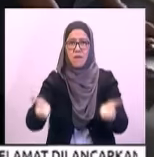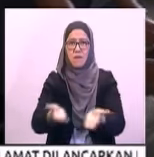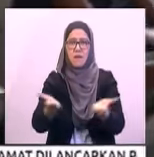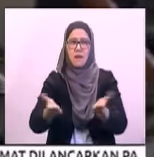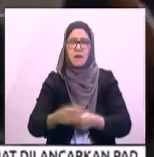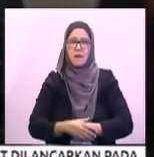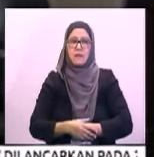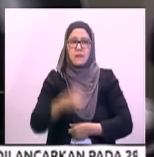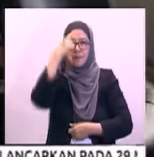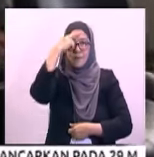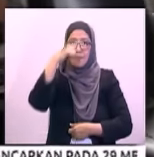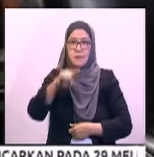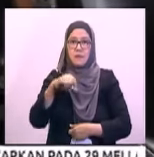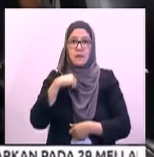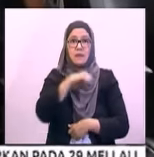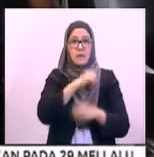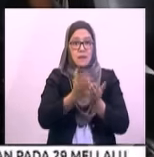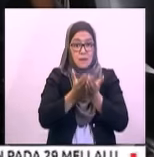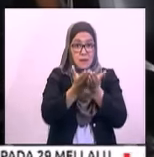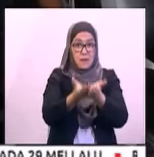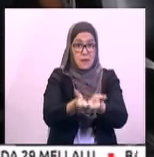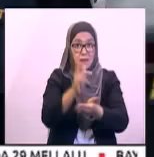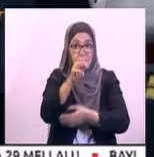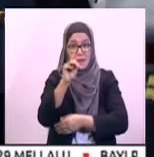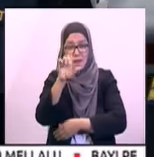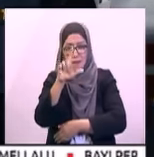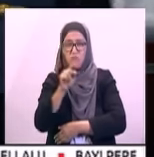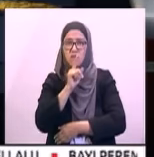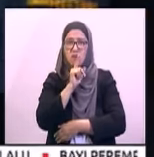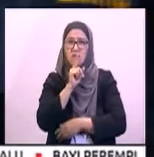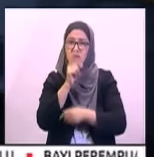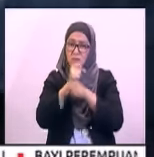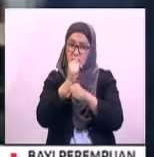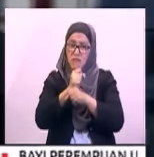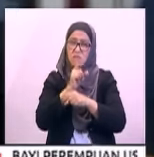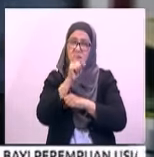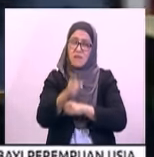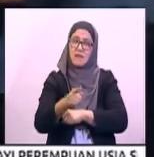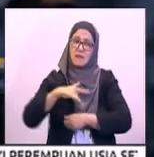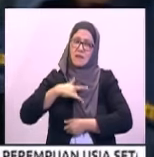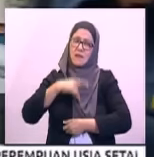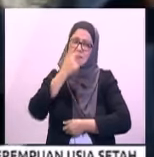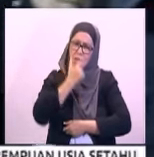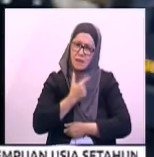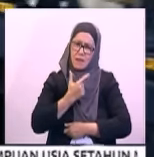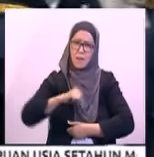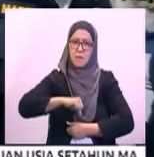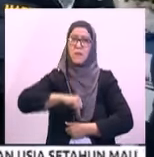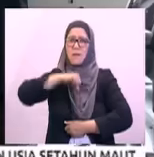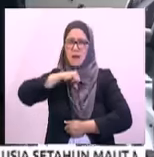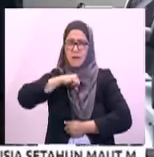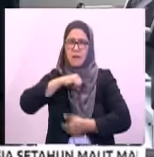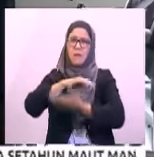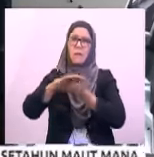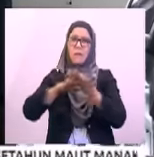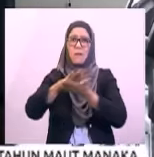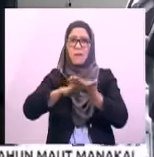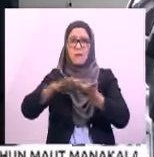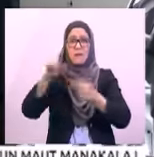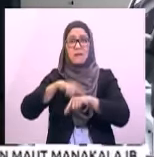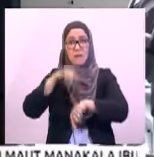Bagi anggota kapal KM Malin yang bertugas, perasaan sedih dan bangga bercampur baur ketika orang lain meraikan lebaran bersama